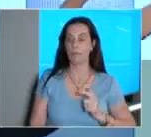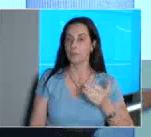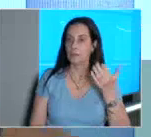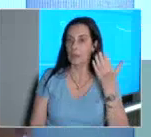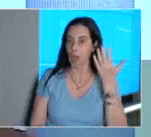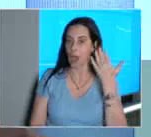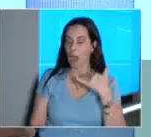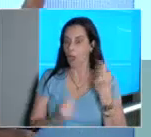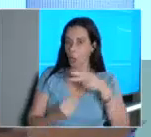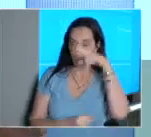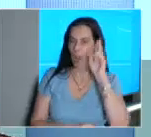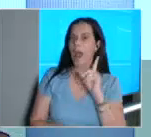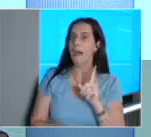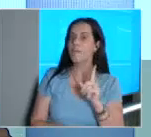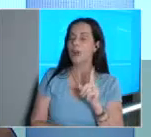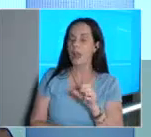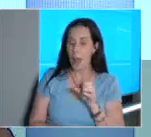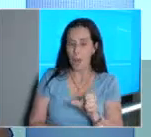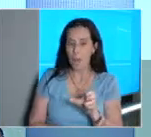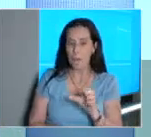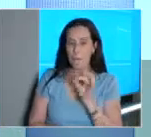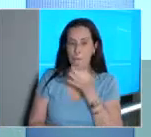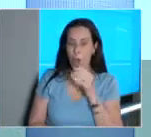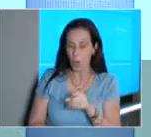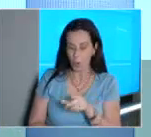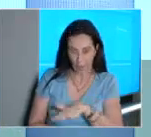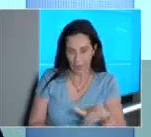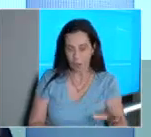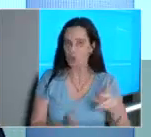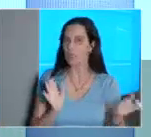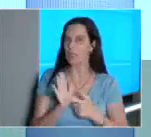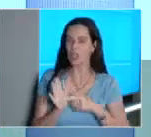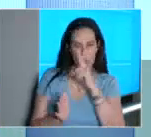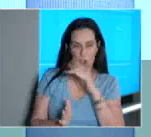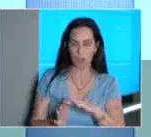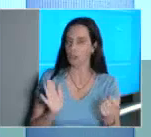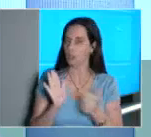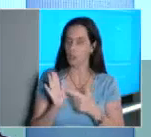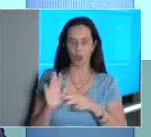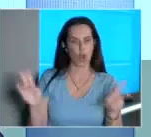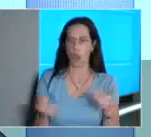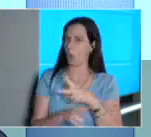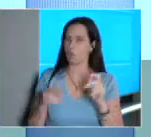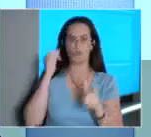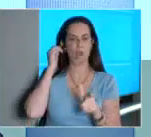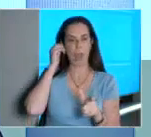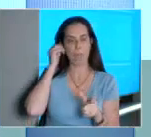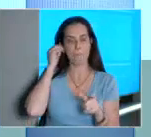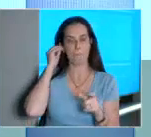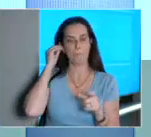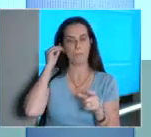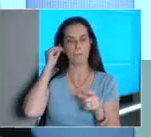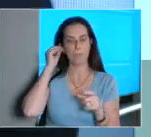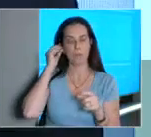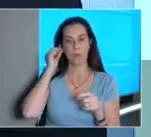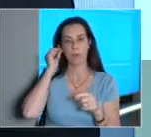סוג של בשורה להורים, אך הוא מטיל על הפעוטונים והצהרונים שורה של דרישות שרבים מהם אינם יכולים לעמוד בהן.